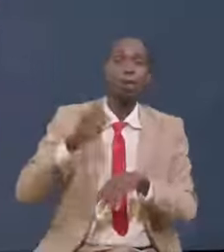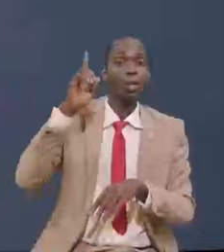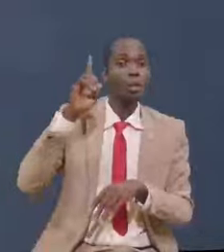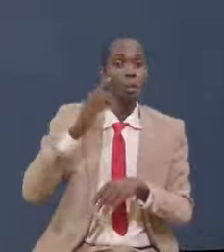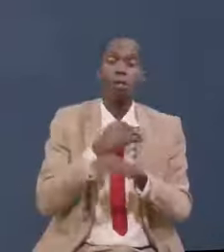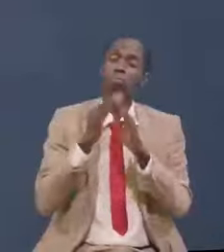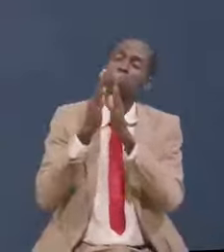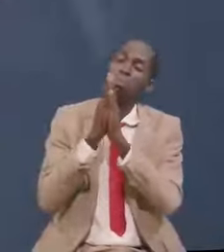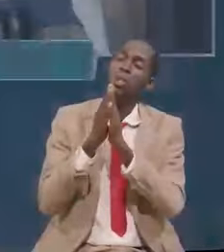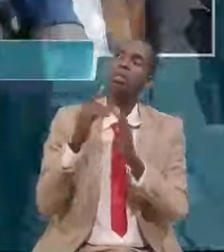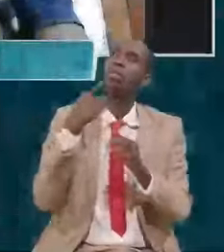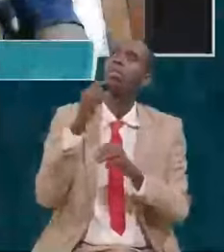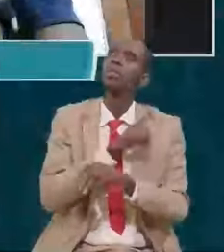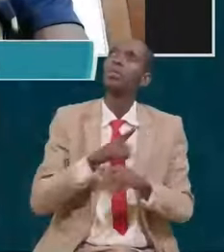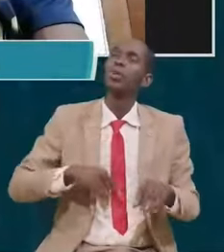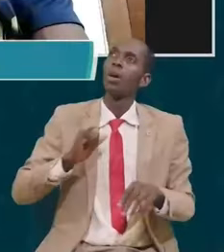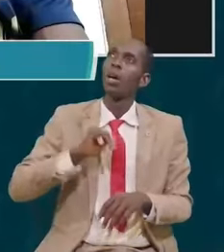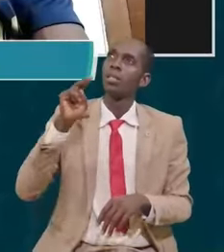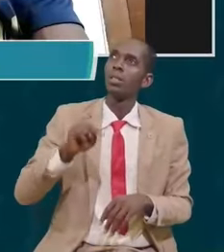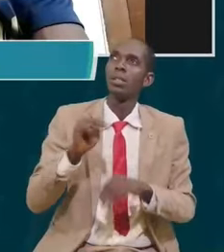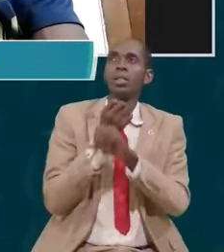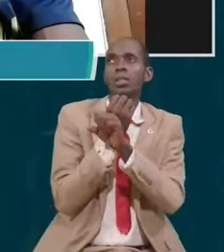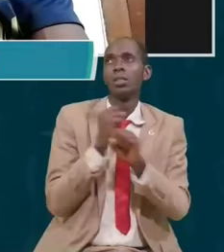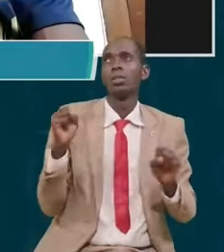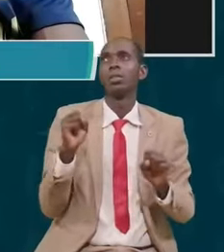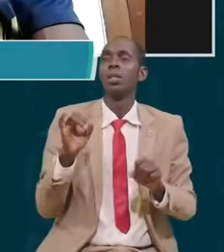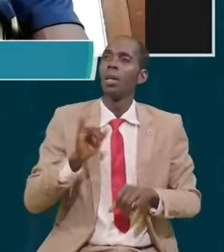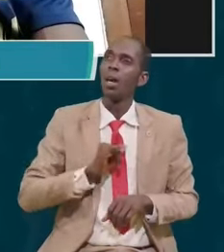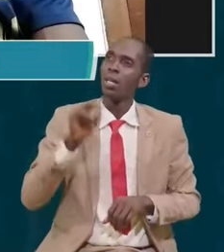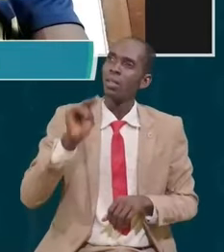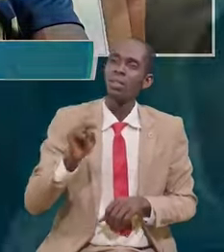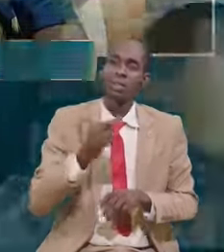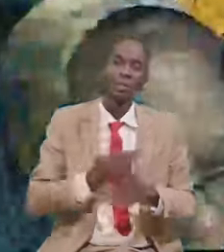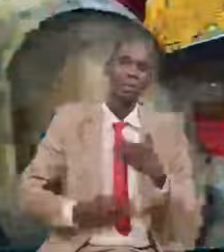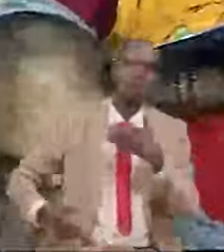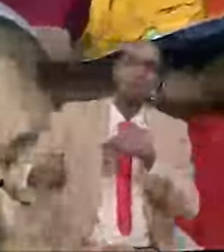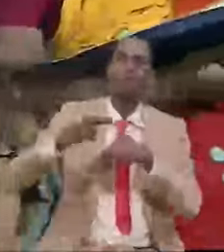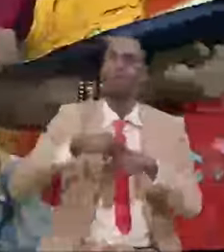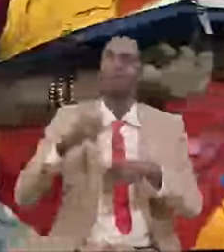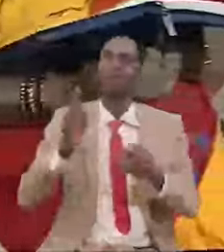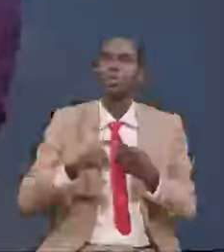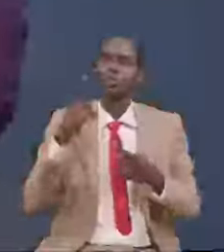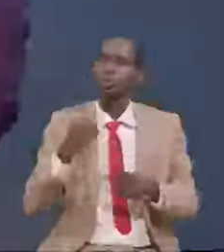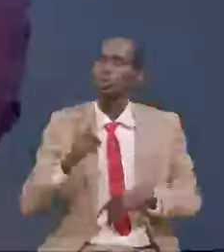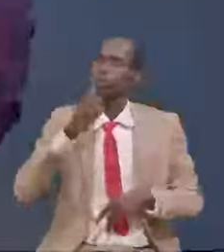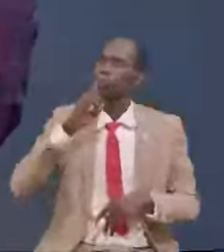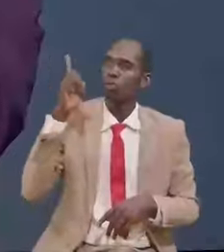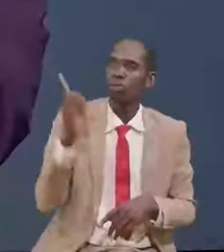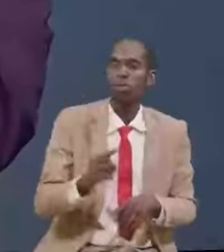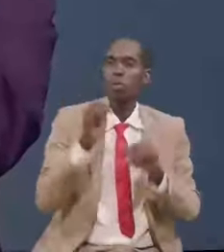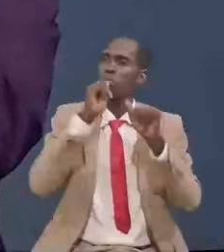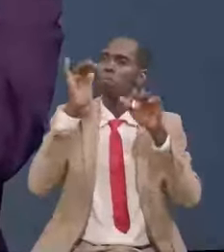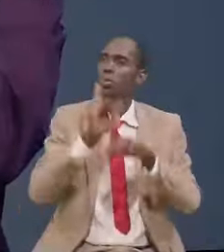et tu dis, j'ai besoin du salut, j'ai besoin de la restauration pour les